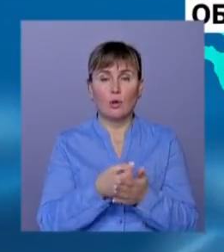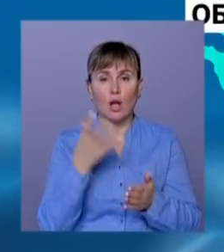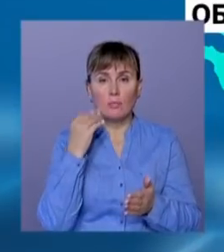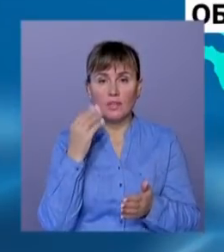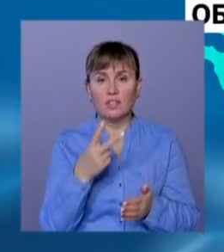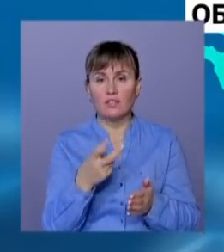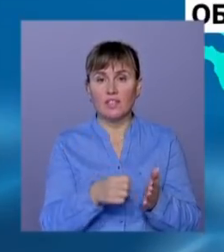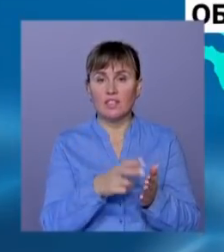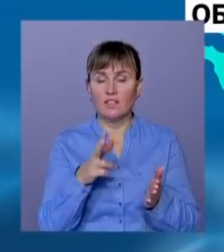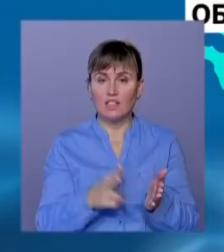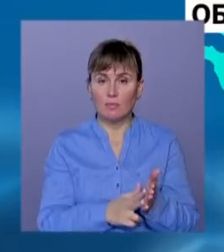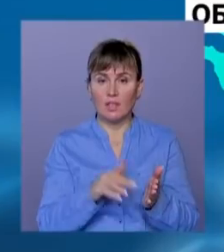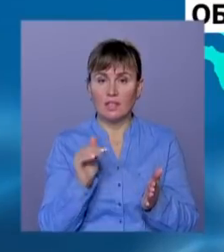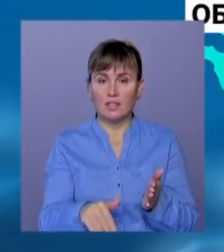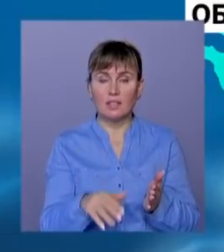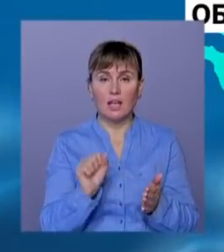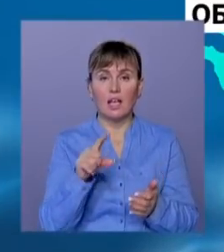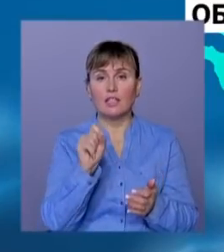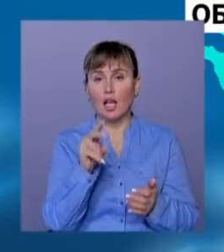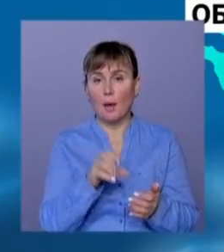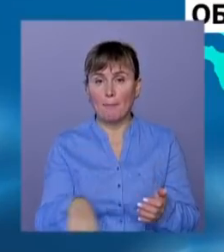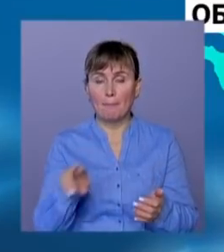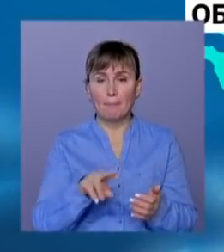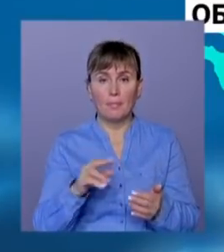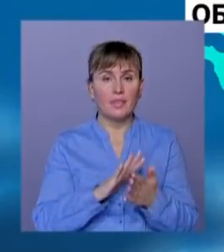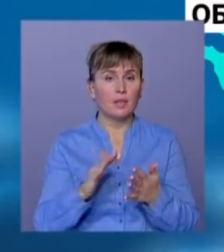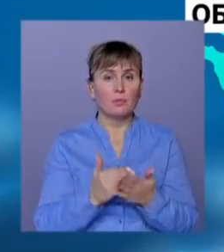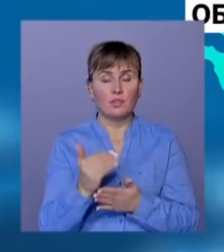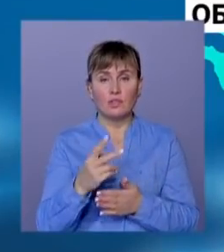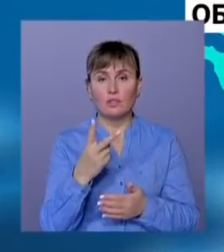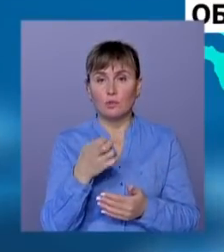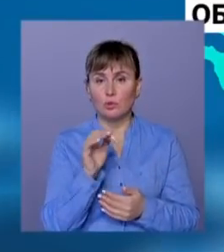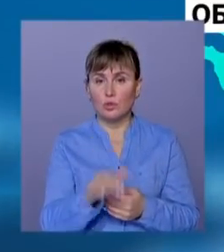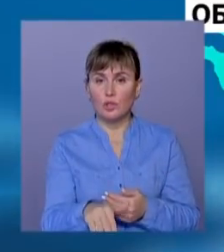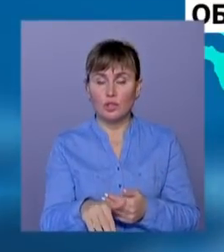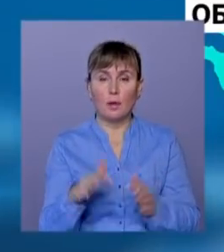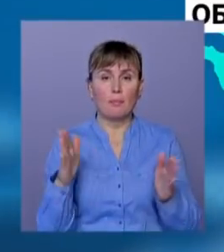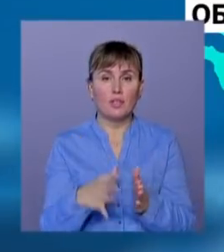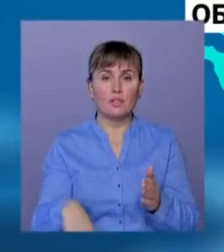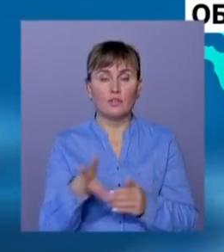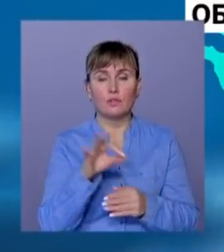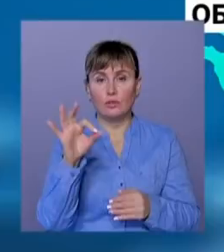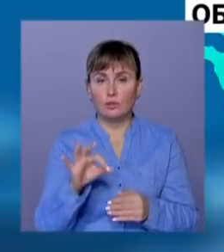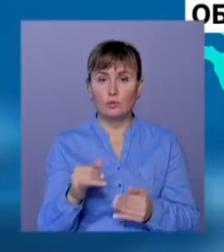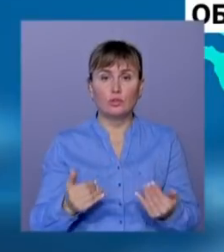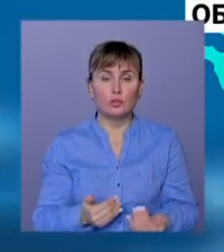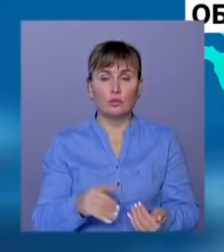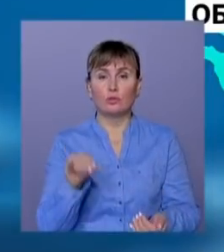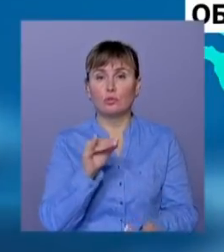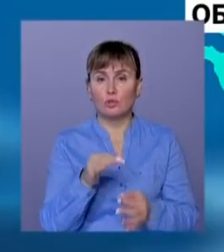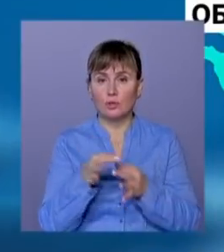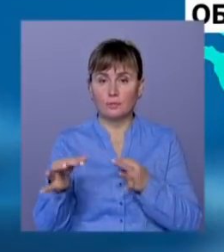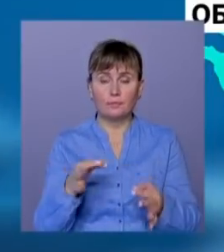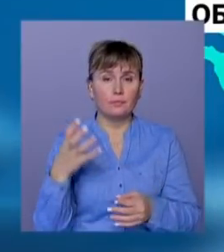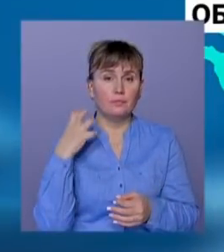– 218 тысяч. А в западном регионе цифра не превышает 200 тысяч. Меньше всего дивидендов у жителей южных областей.